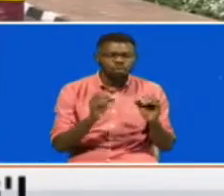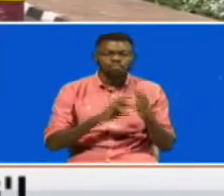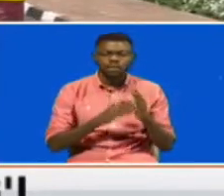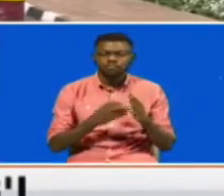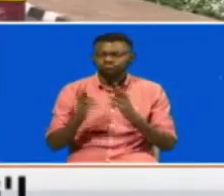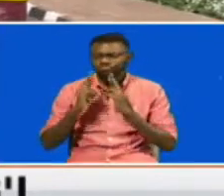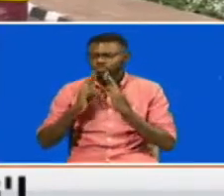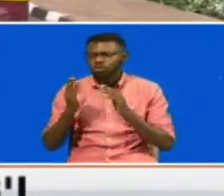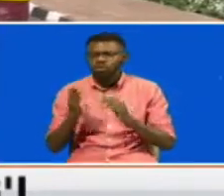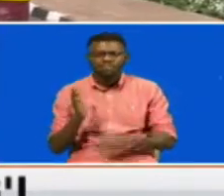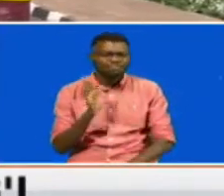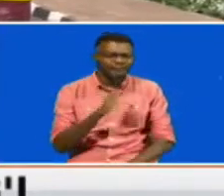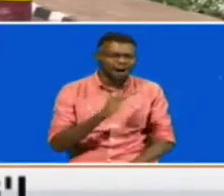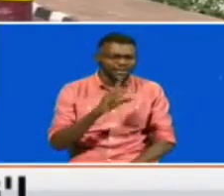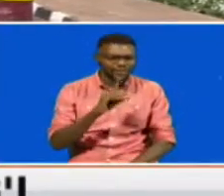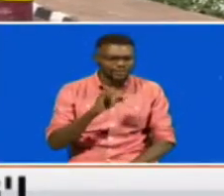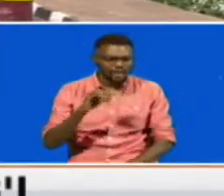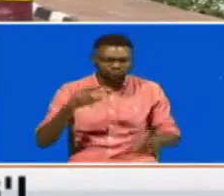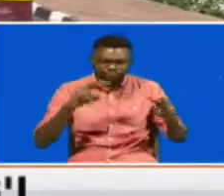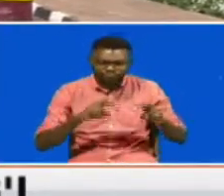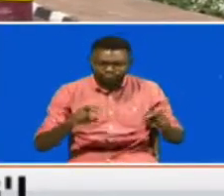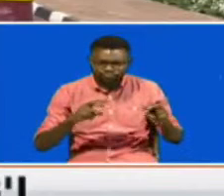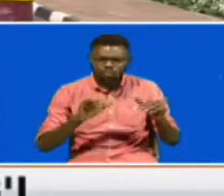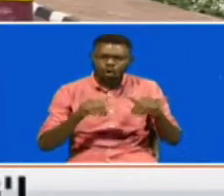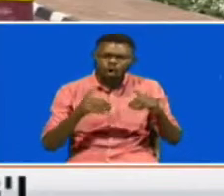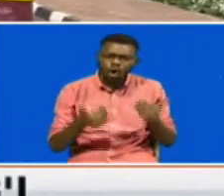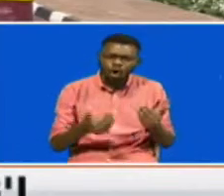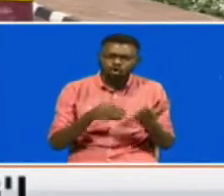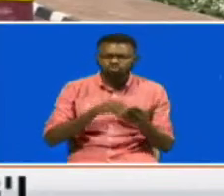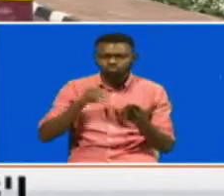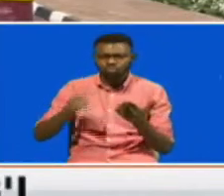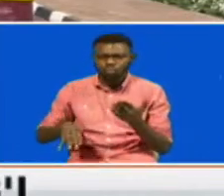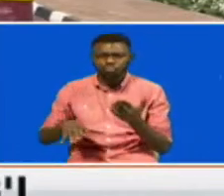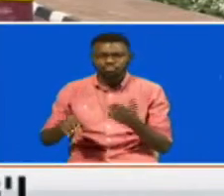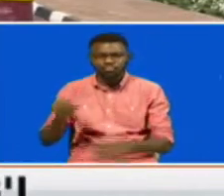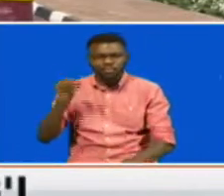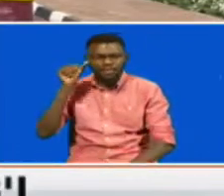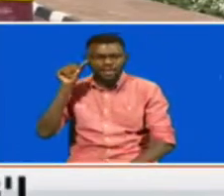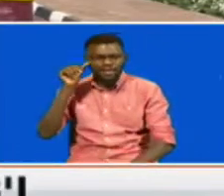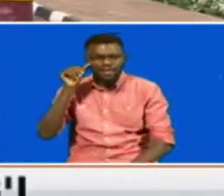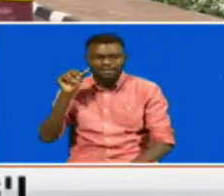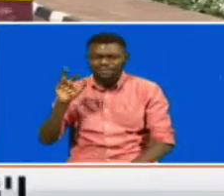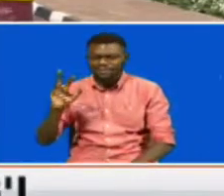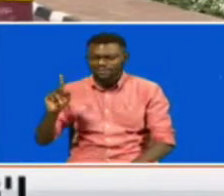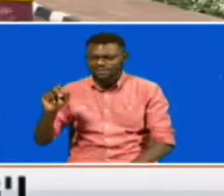DCI kwa uchunguzi zaidi au atupilie mbali. Alan Ochanda,